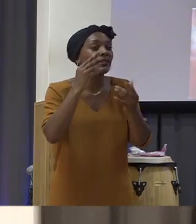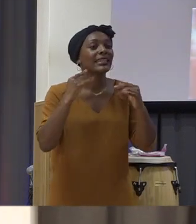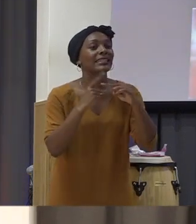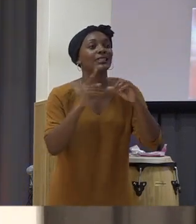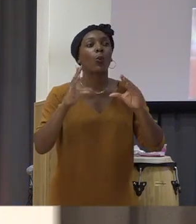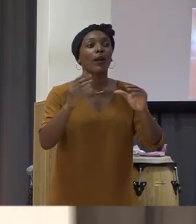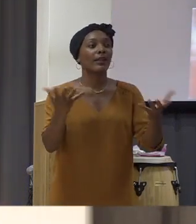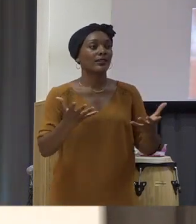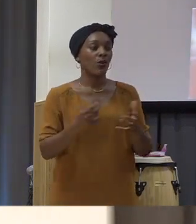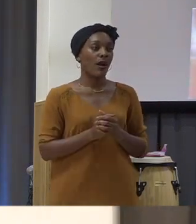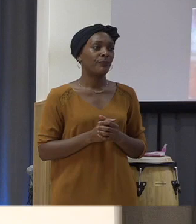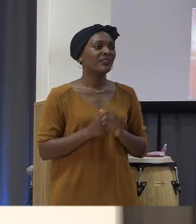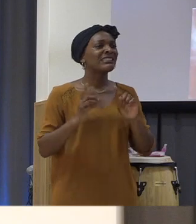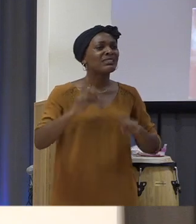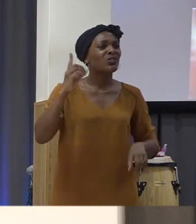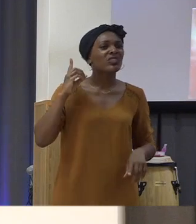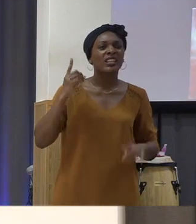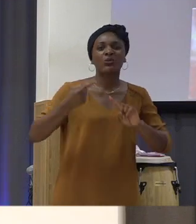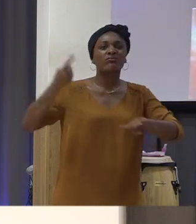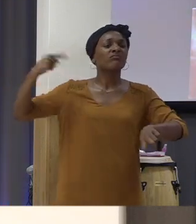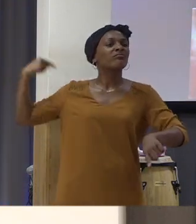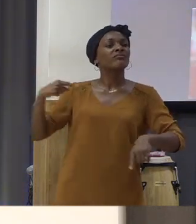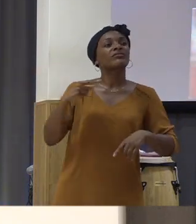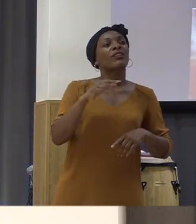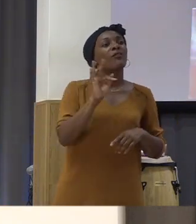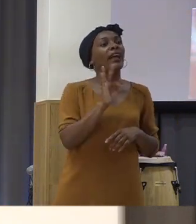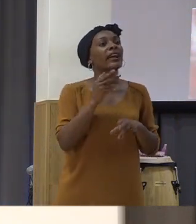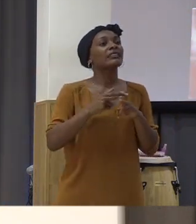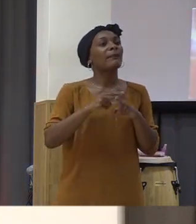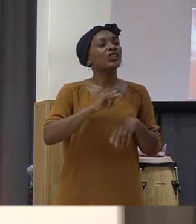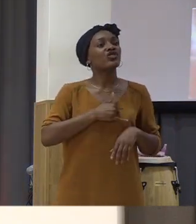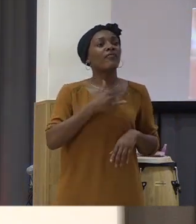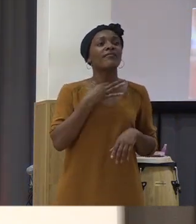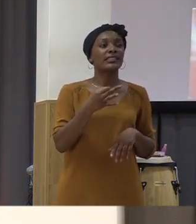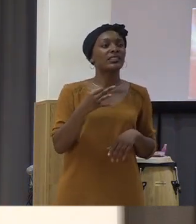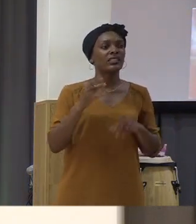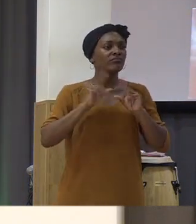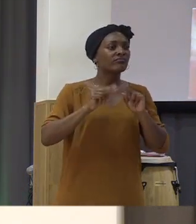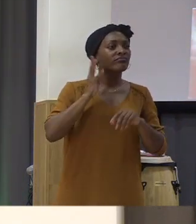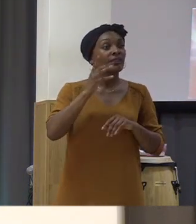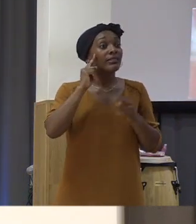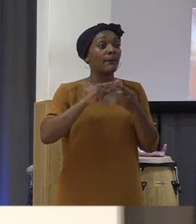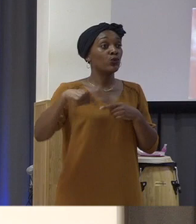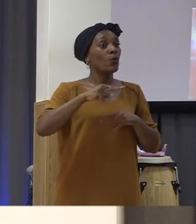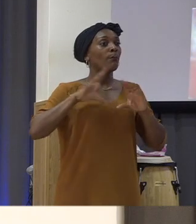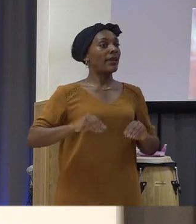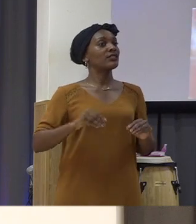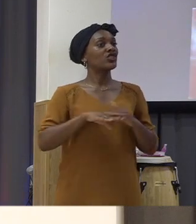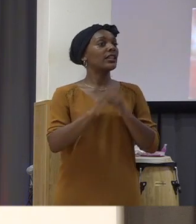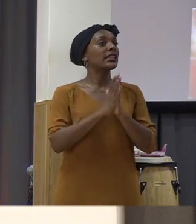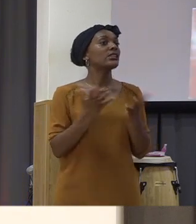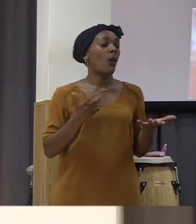semaines, Jean-Fils a apporté un très beau message sur notre place dans l'Église. Je vais donc le poursuivre d'une façon un